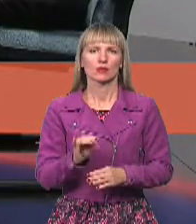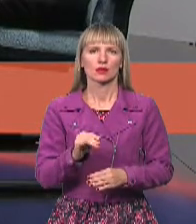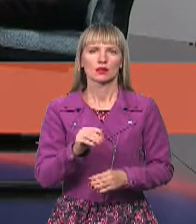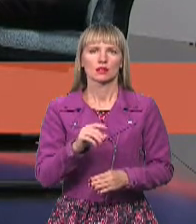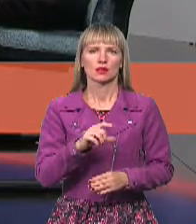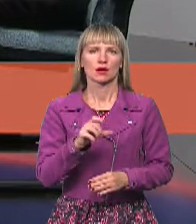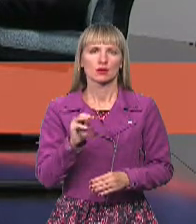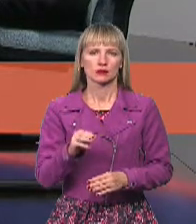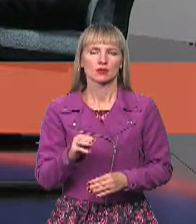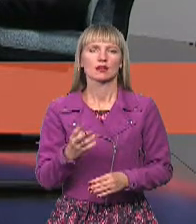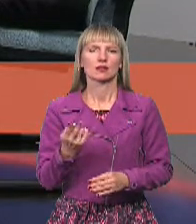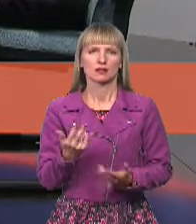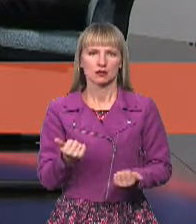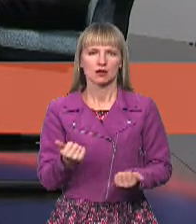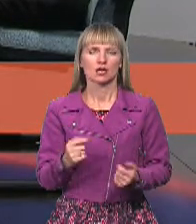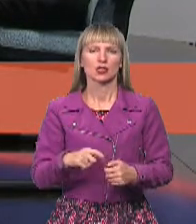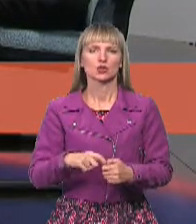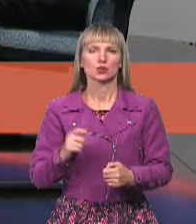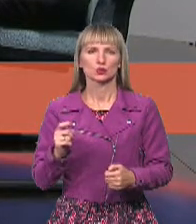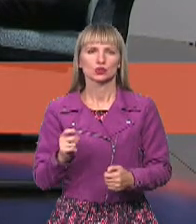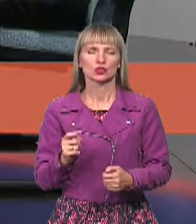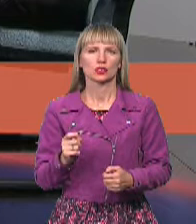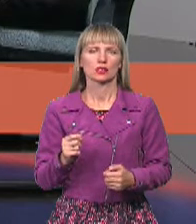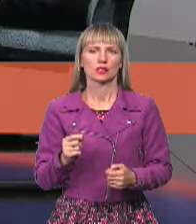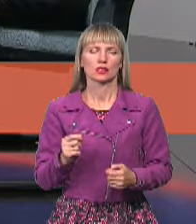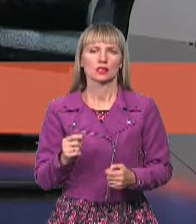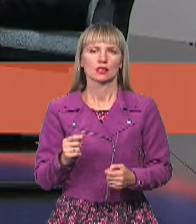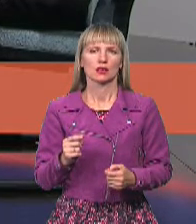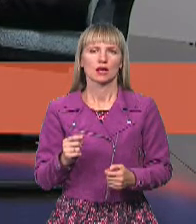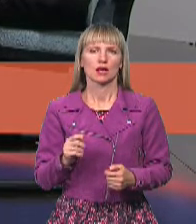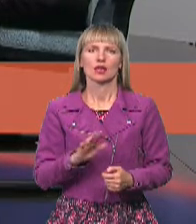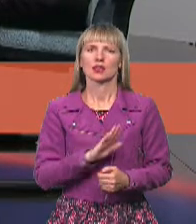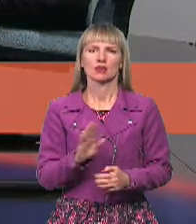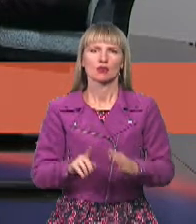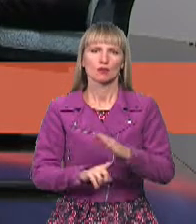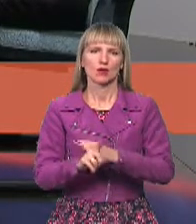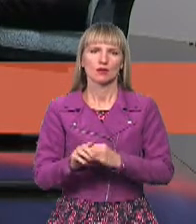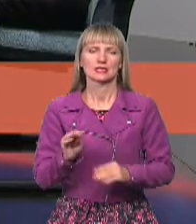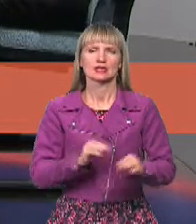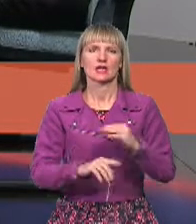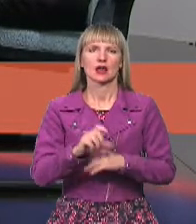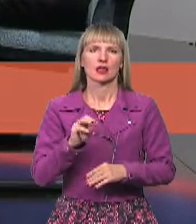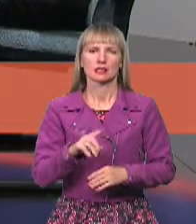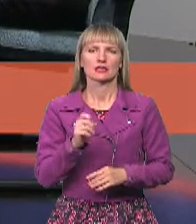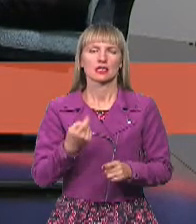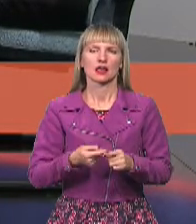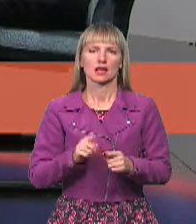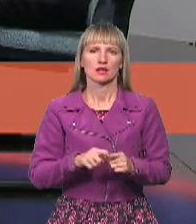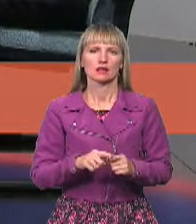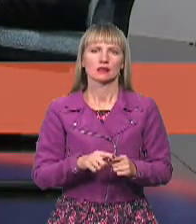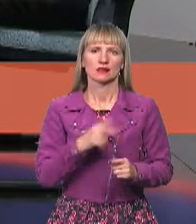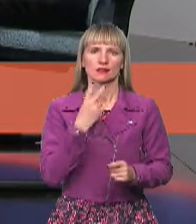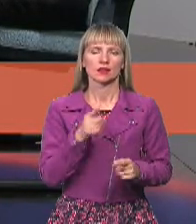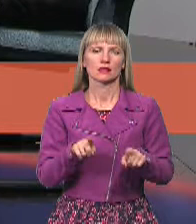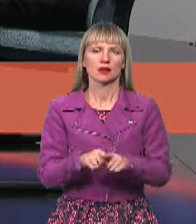правильно? Именно исключительно не впровадження системи ХАЗП. Именно за это предусмотрена вот такая